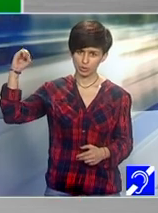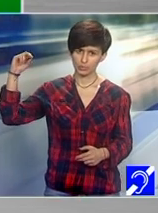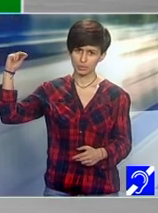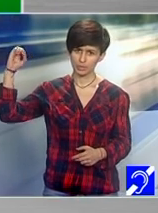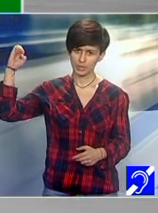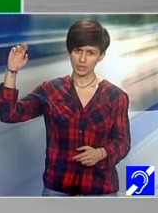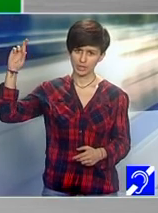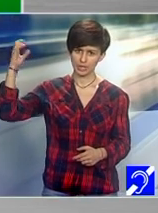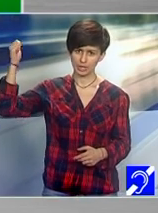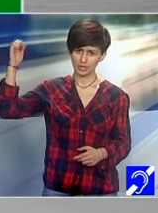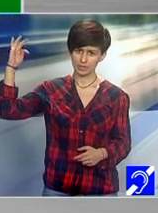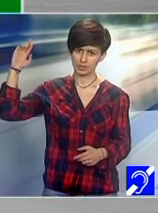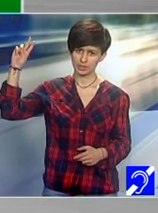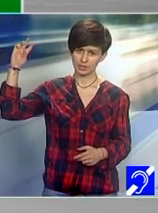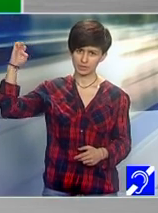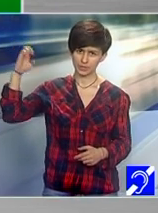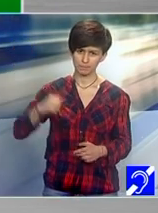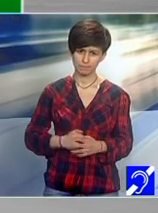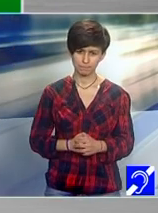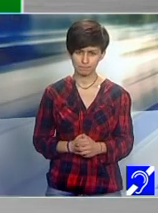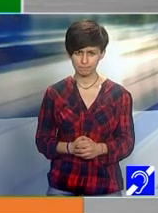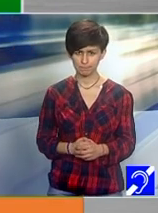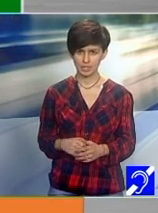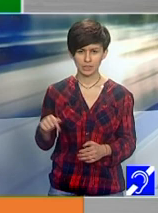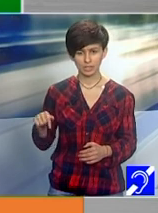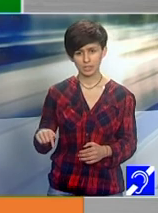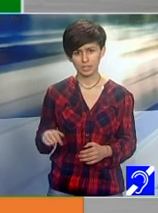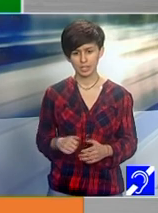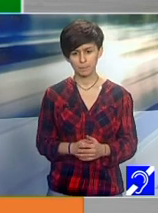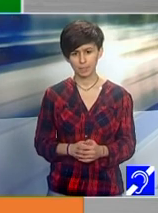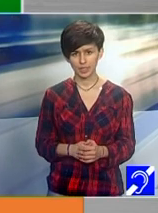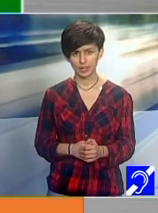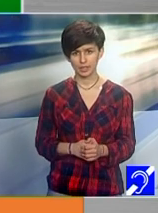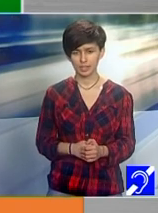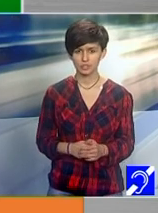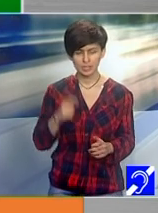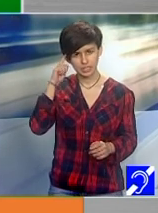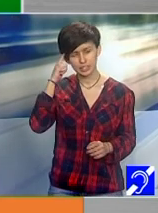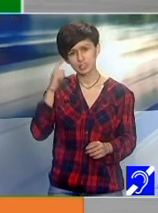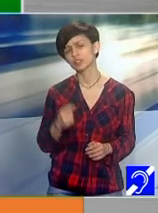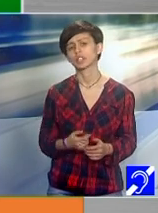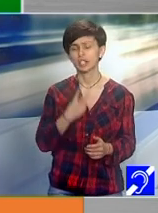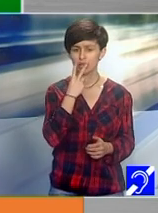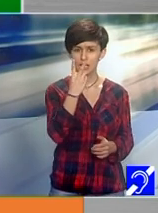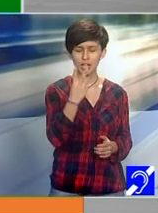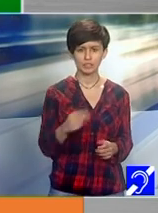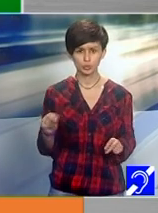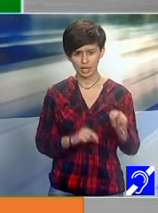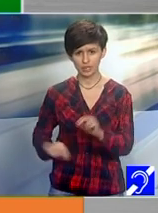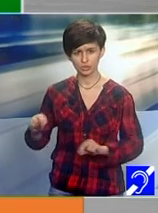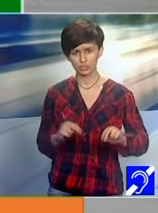interesele? Da, bineînțeles, tocmai de asta am luat această, având în vedere faptul că am văzut că aceste